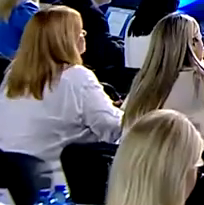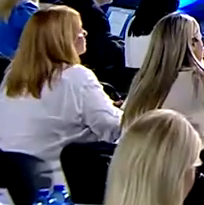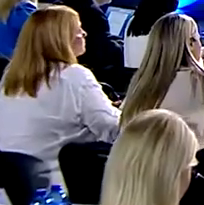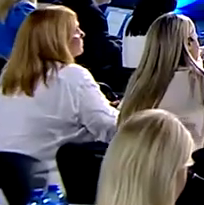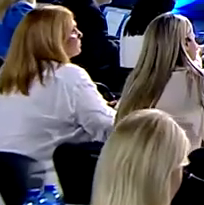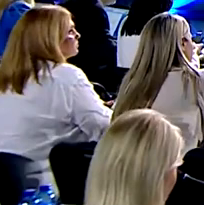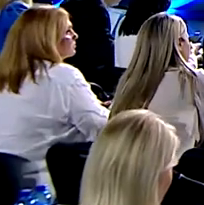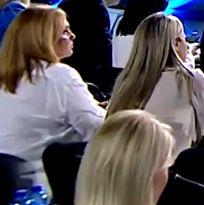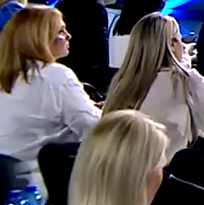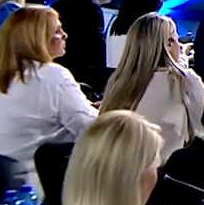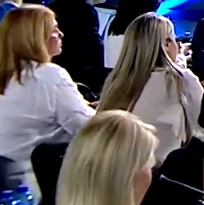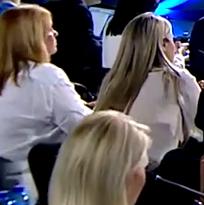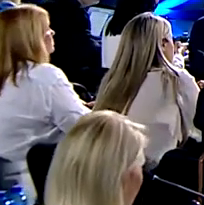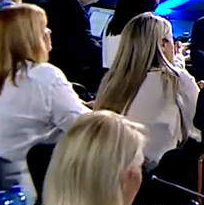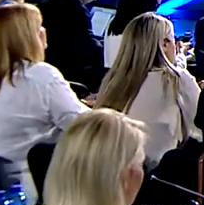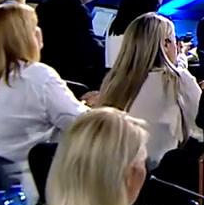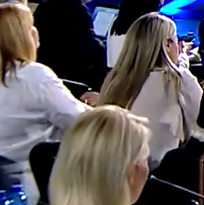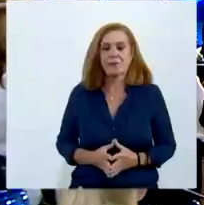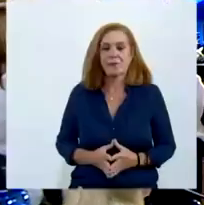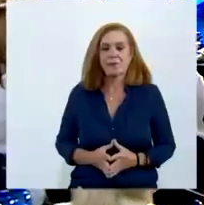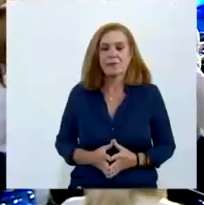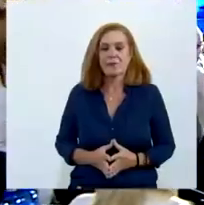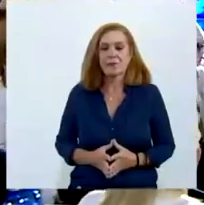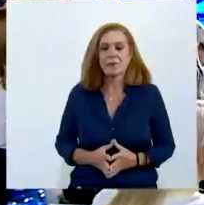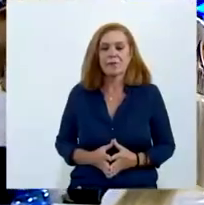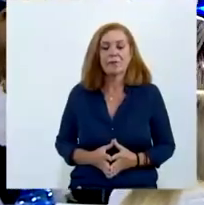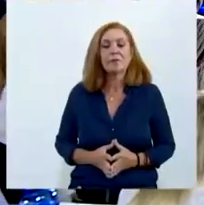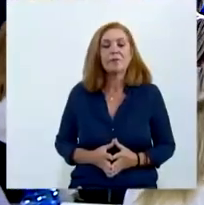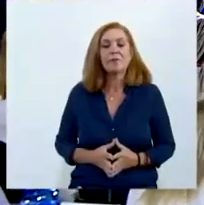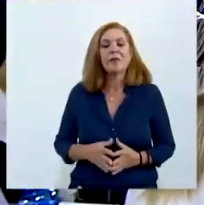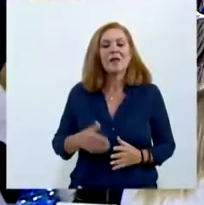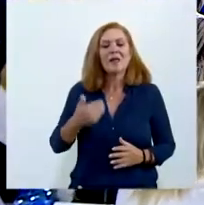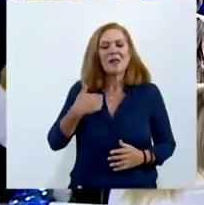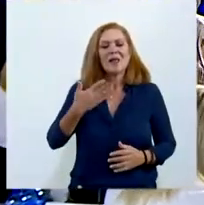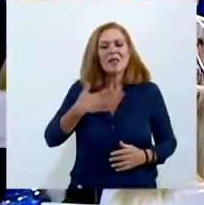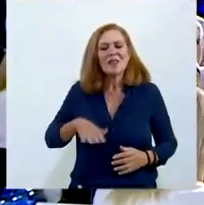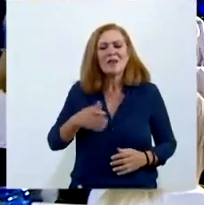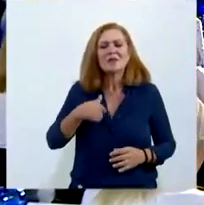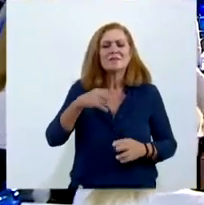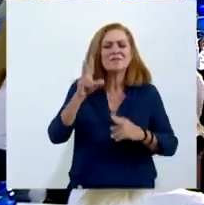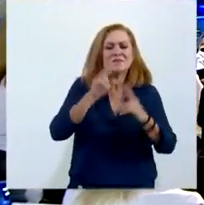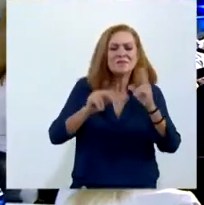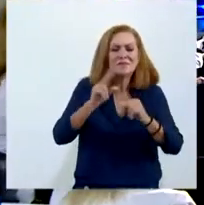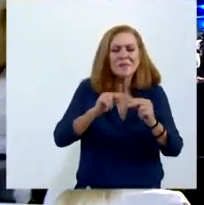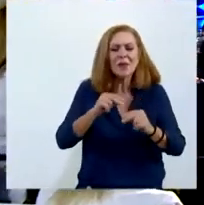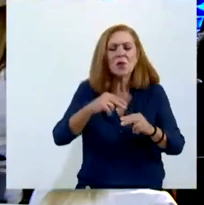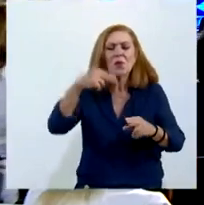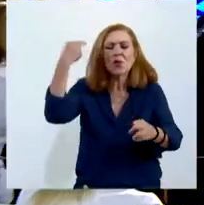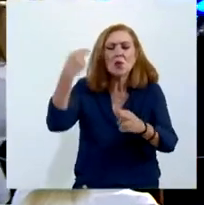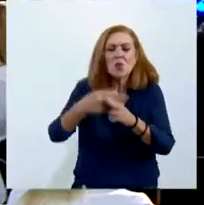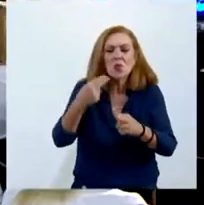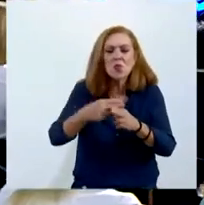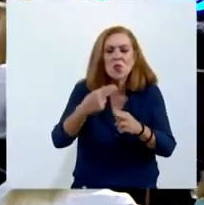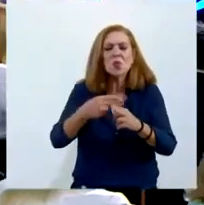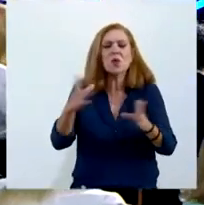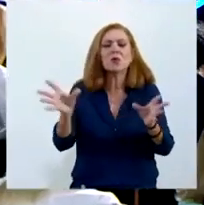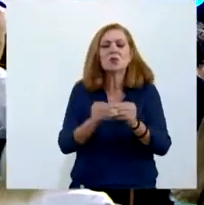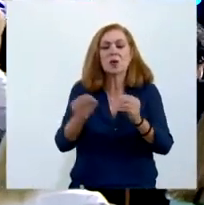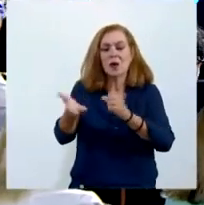εδώ μπροστά σας. Θα ήθελα να πάμε στον ευαίσθητο αλλά κυρίαρχο πρωτογενή τομέα. Ο